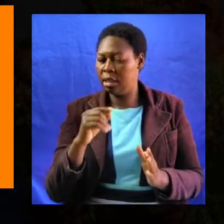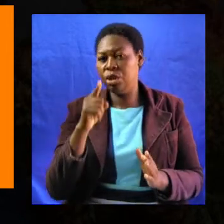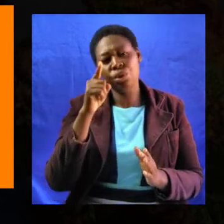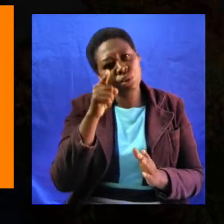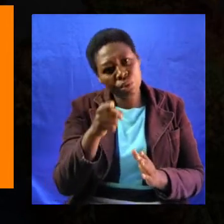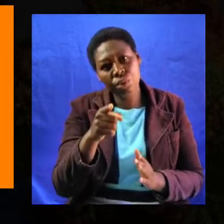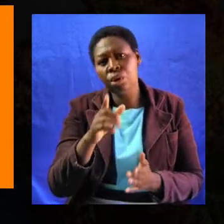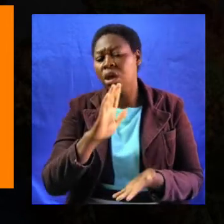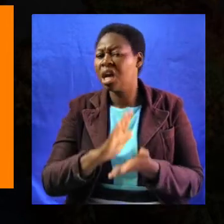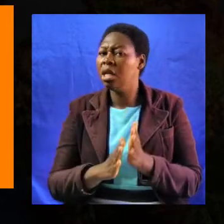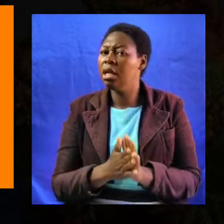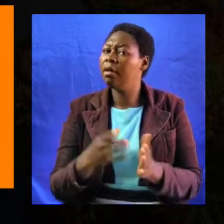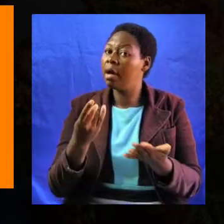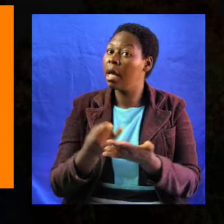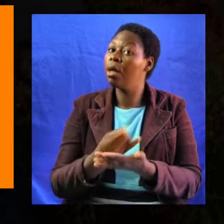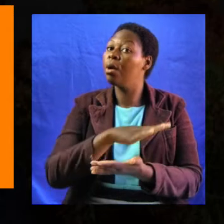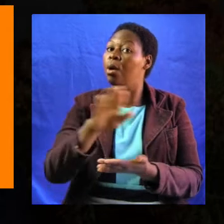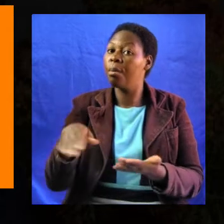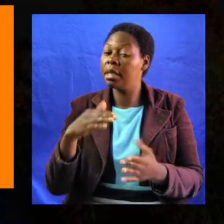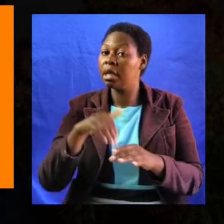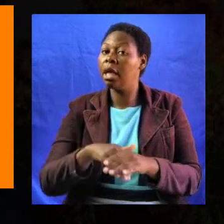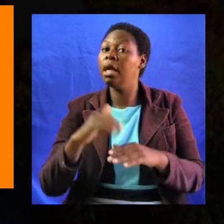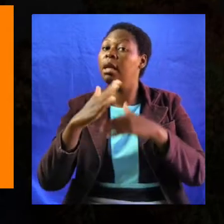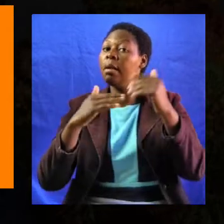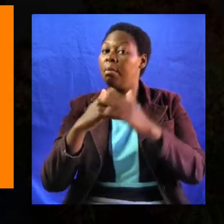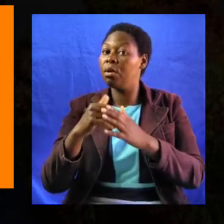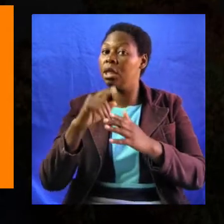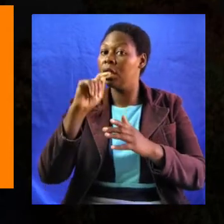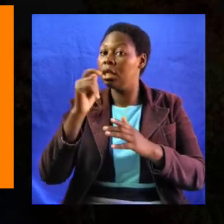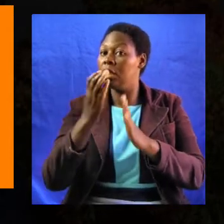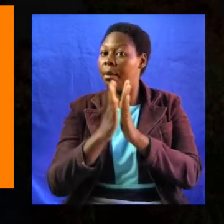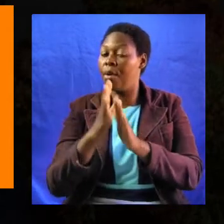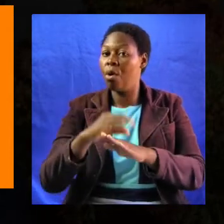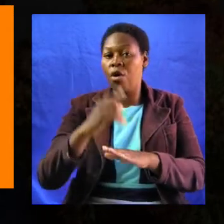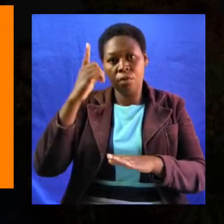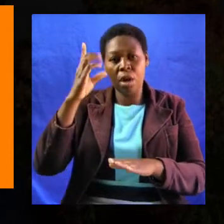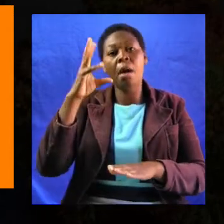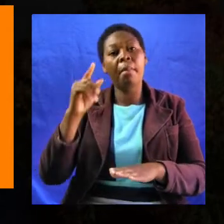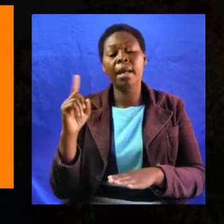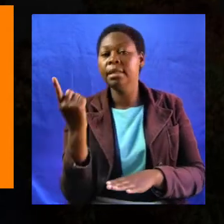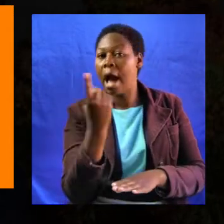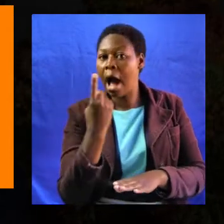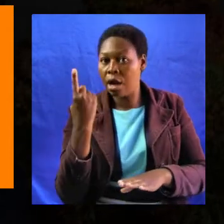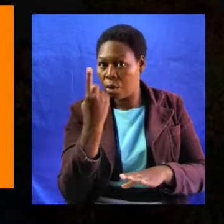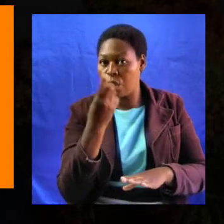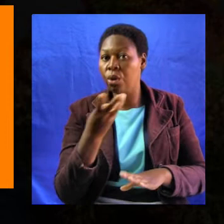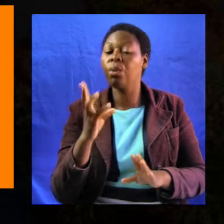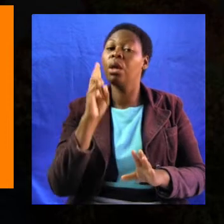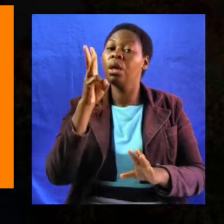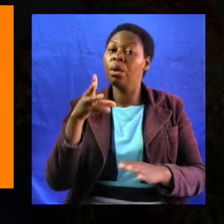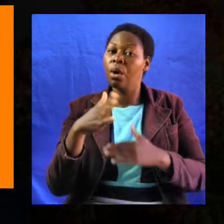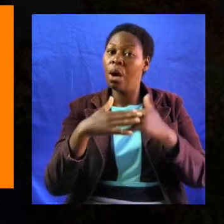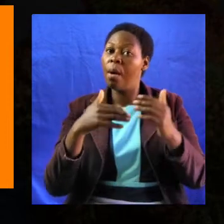imi hamungatongobatsirani nesu pakuvakira Mwari wedu imba. Asi isu toga tichavakira Jehovha Mwari